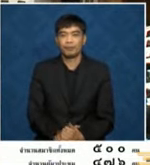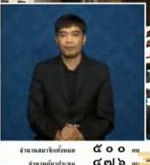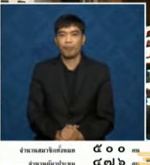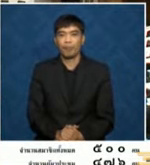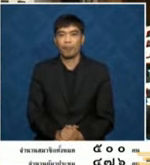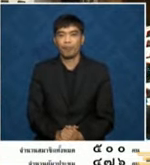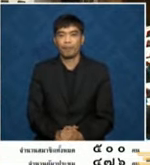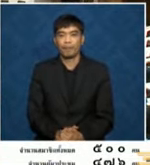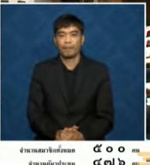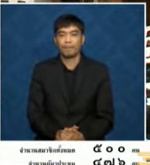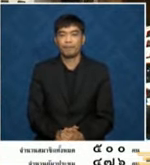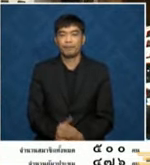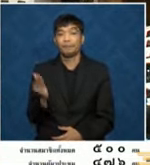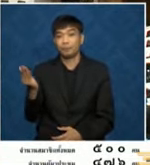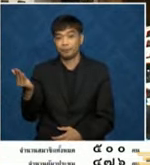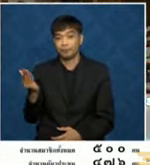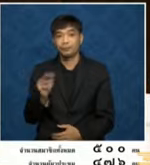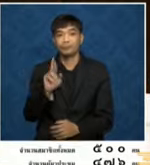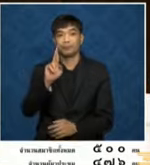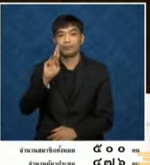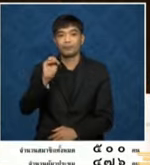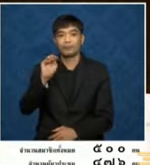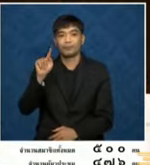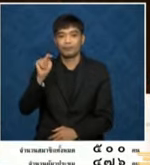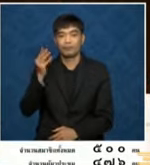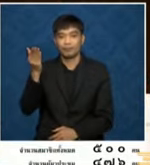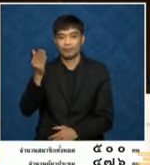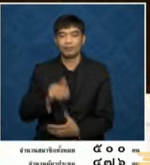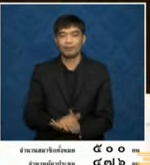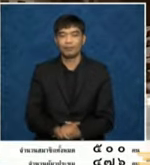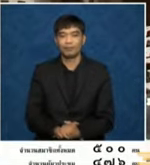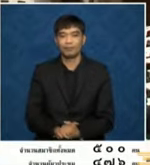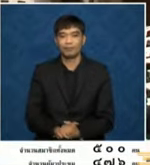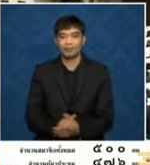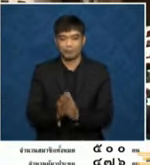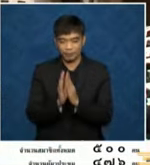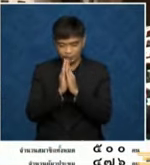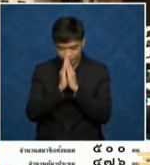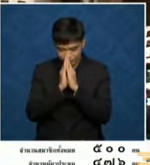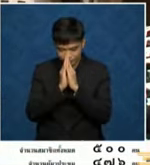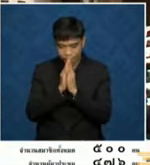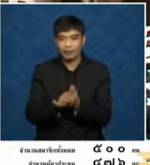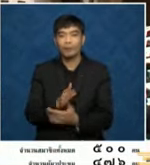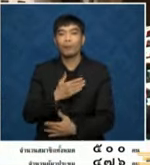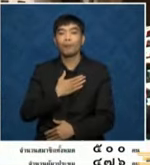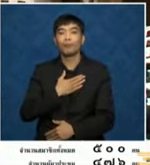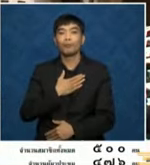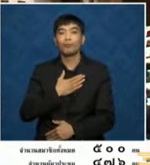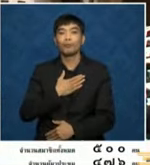เชิญครับท่านรัฐมนตรีครับ ท่านประธานที่เคารพกระผมจุลพันธ์อมรนิวั